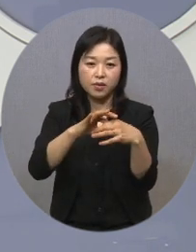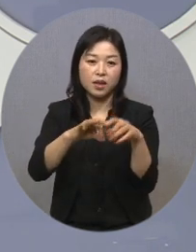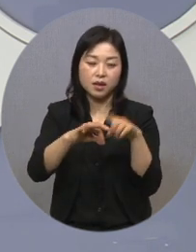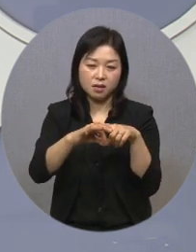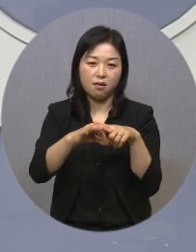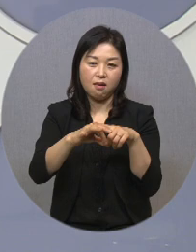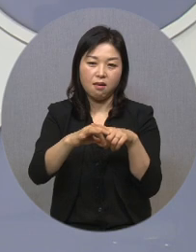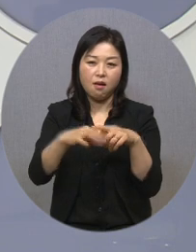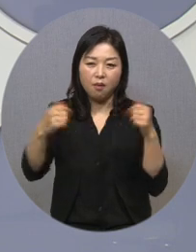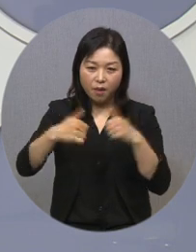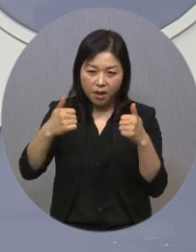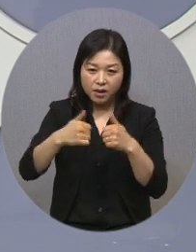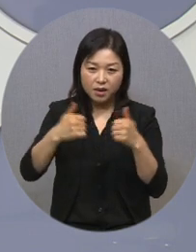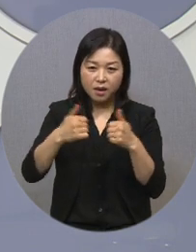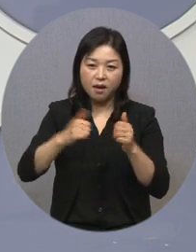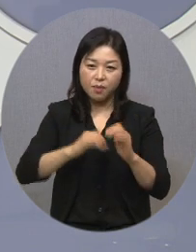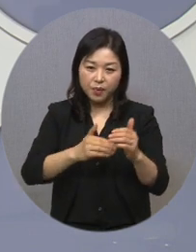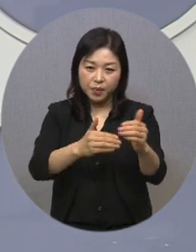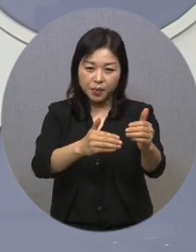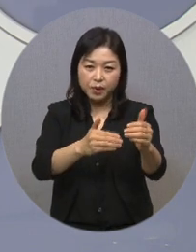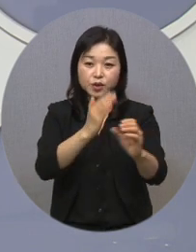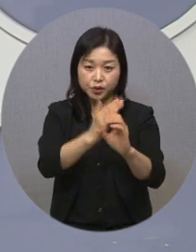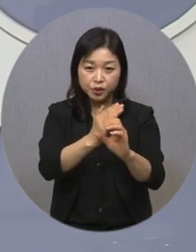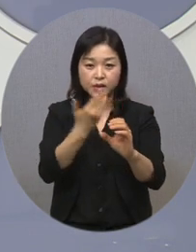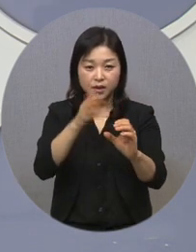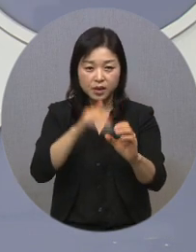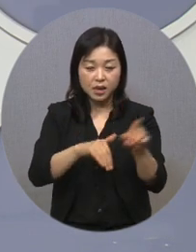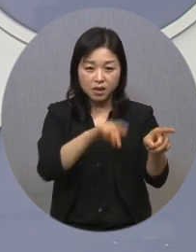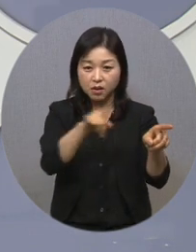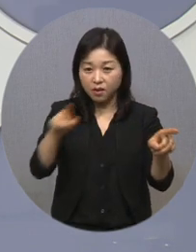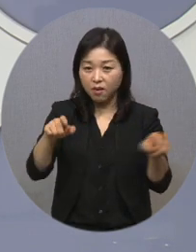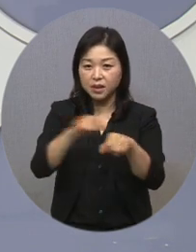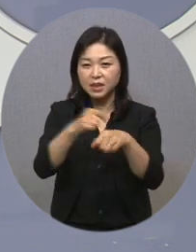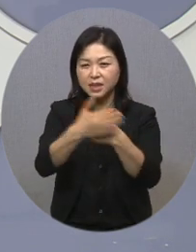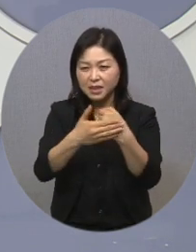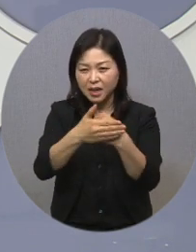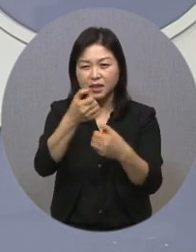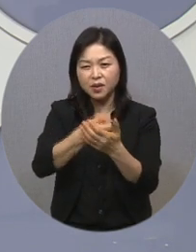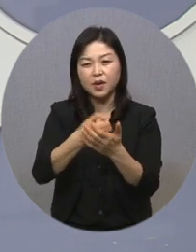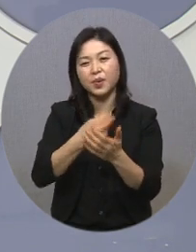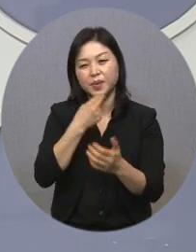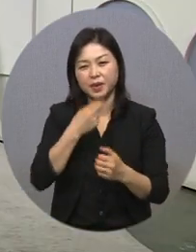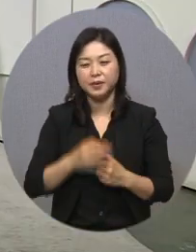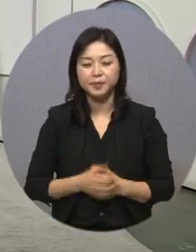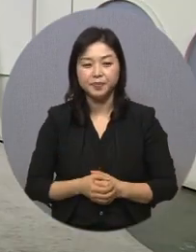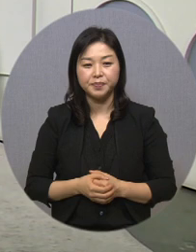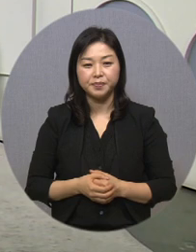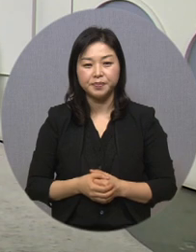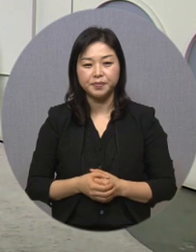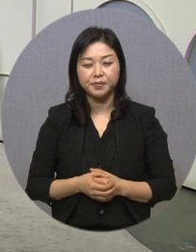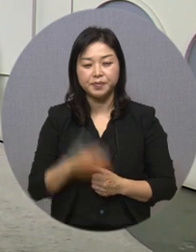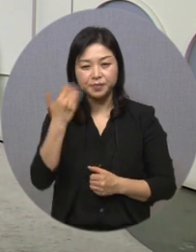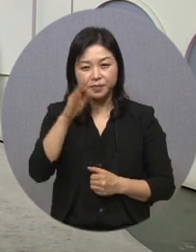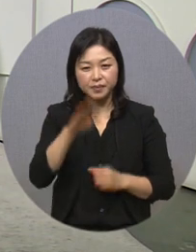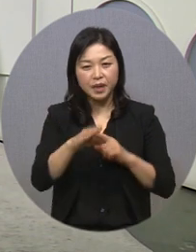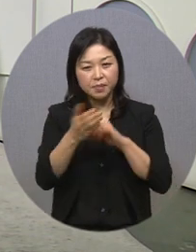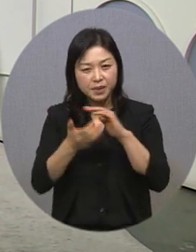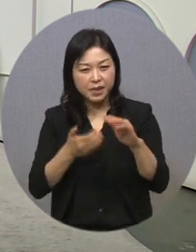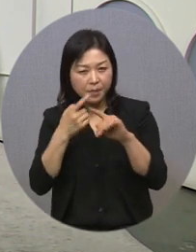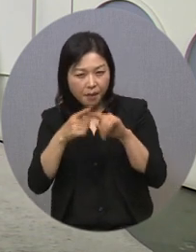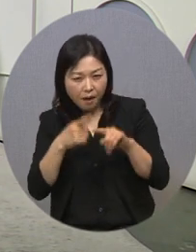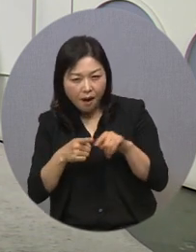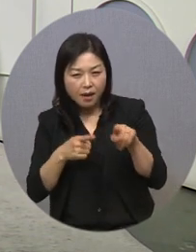있지만 어느 것 어느 것 어느 것 요것이 특례다라고 정해진 부분은 없습니다. 그러나 예측하고